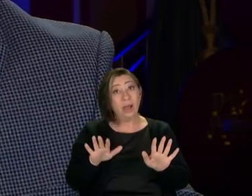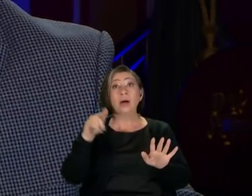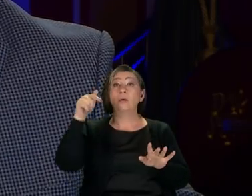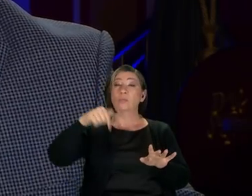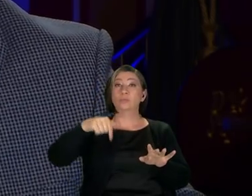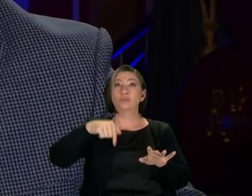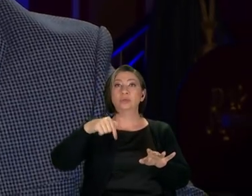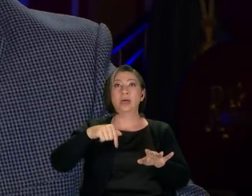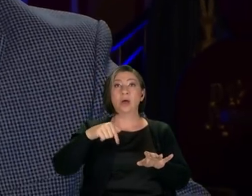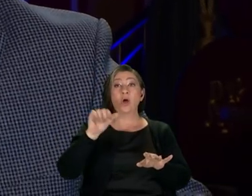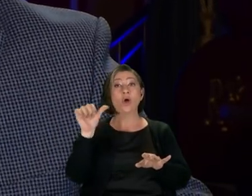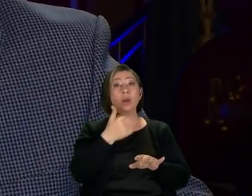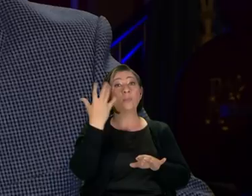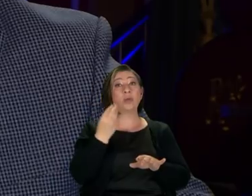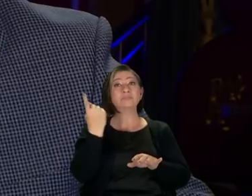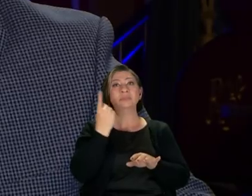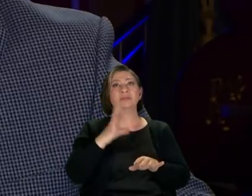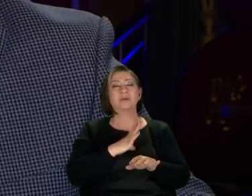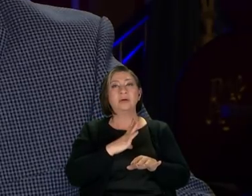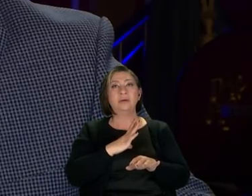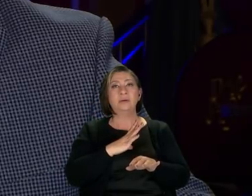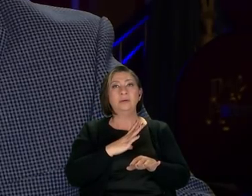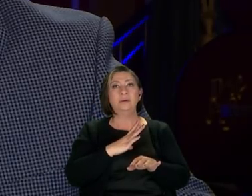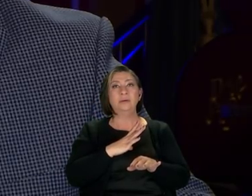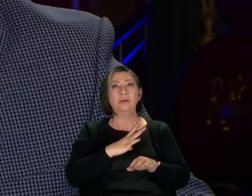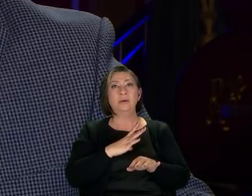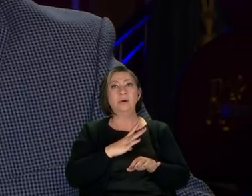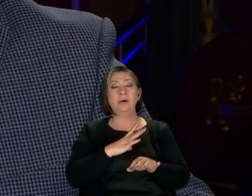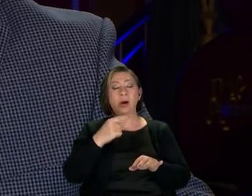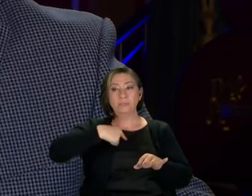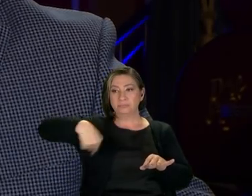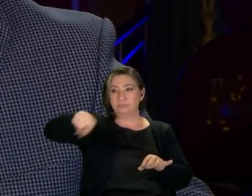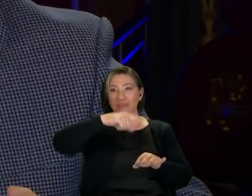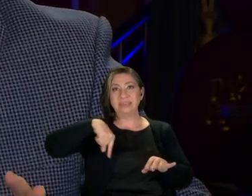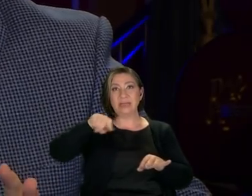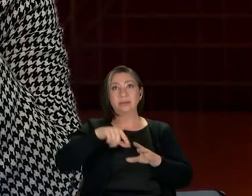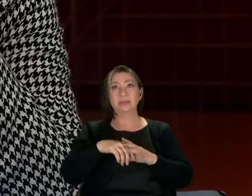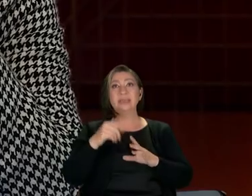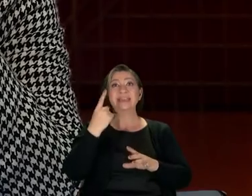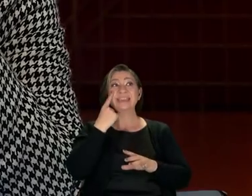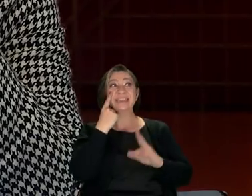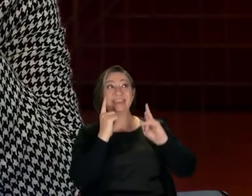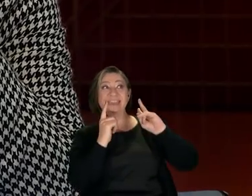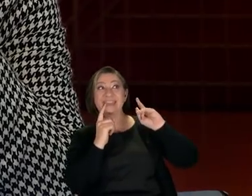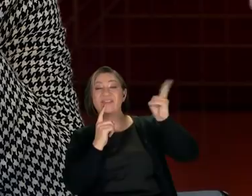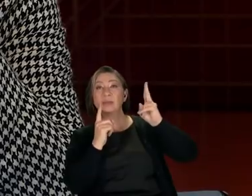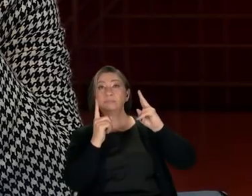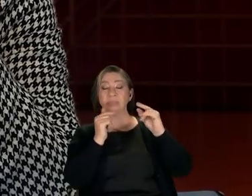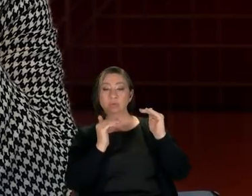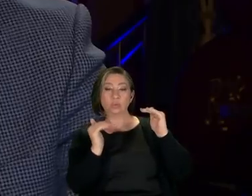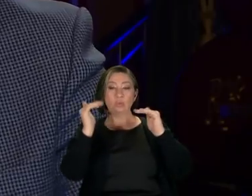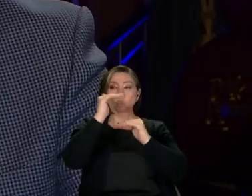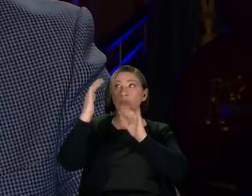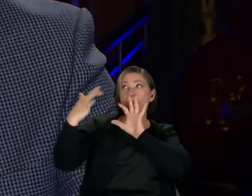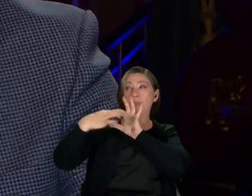burada önemli olan bir şey var, o da şu, bizler devletin bir üst birimiyle